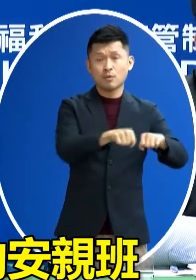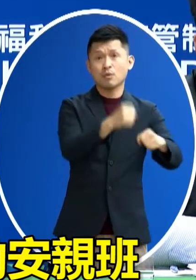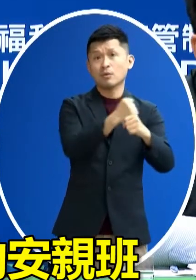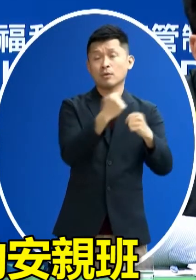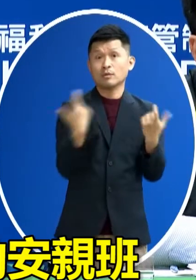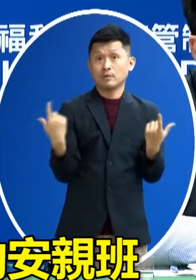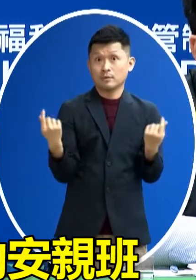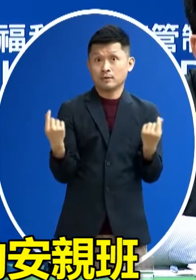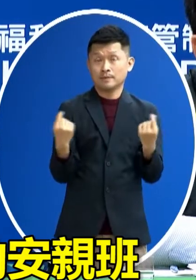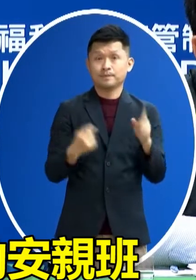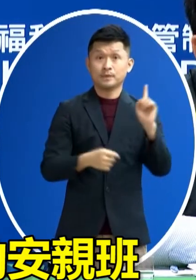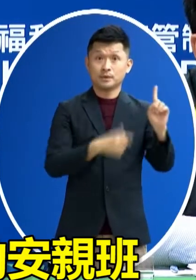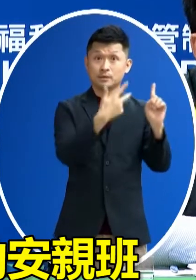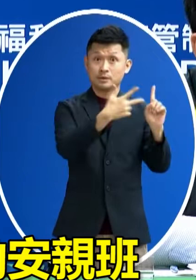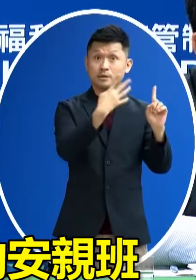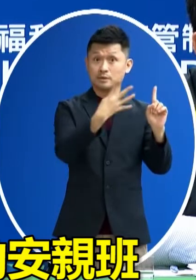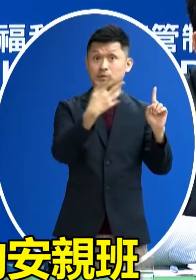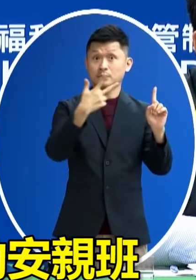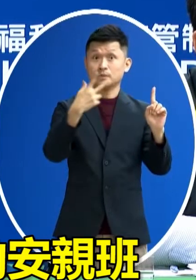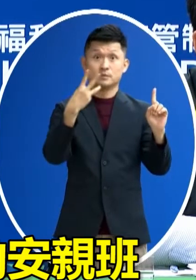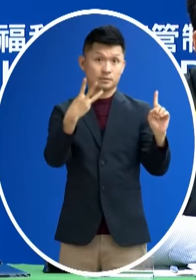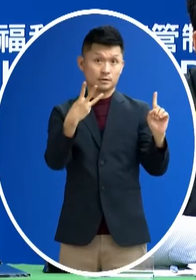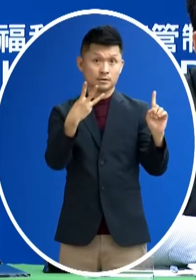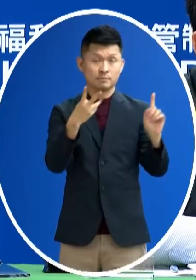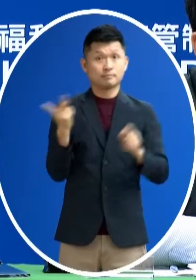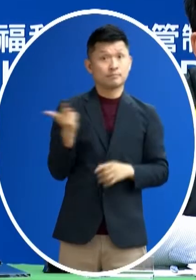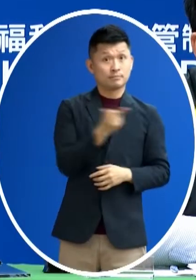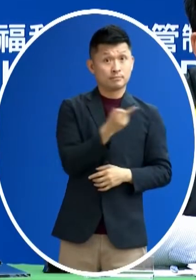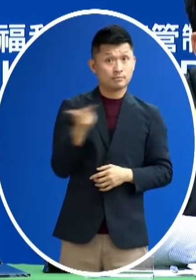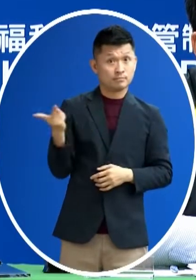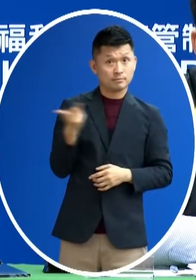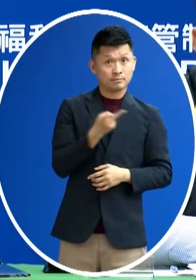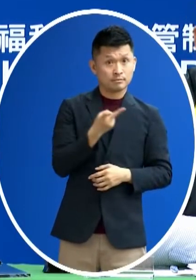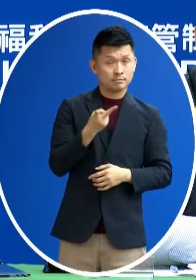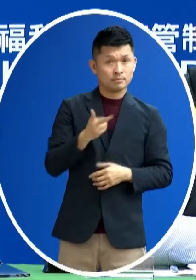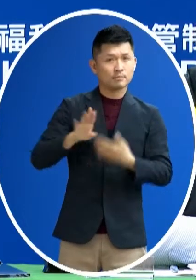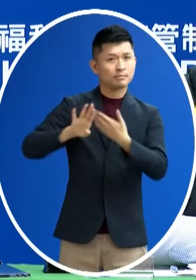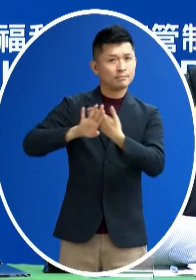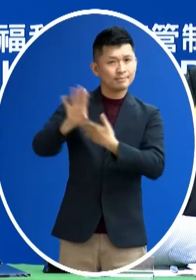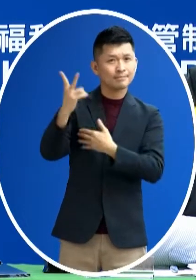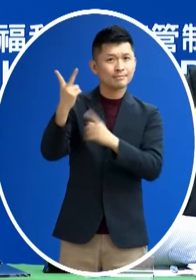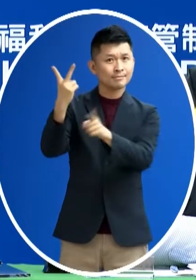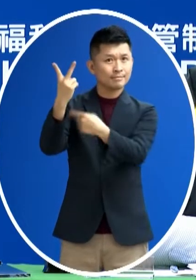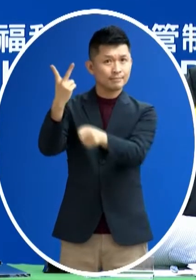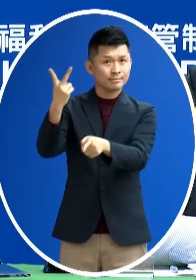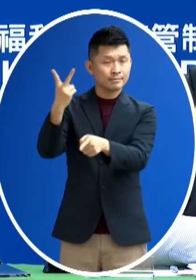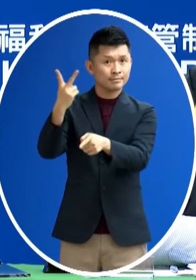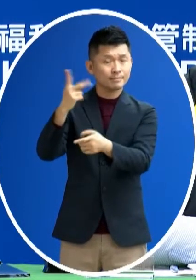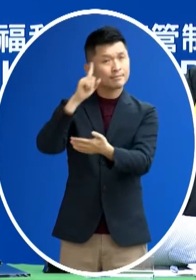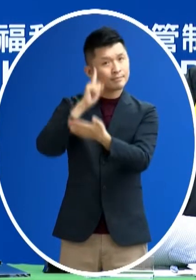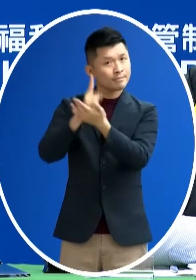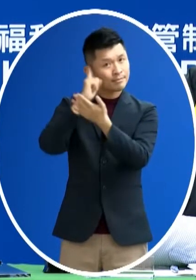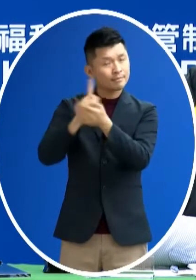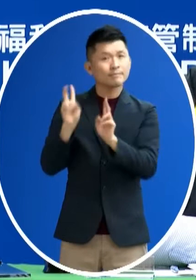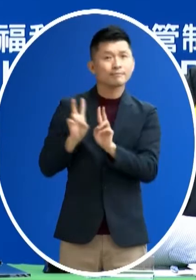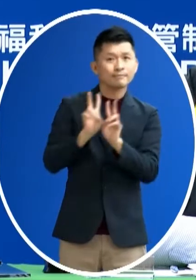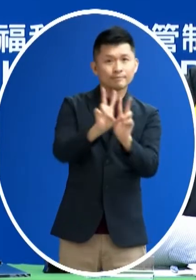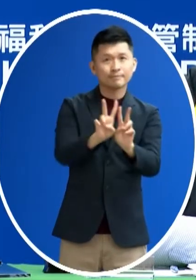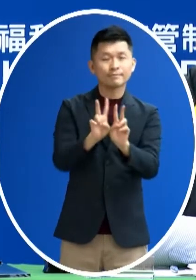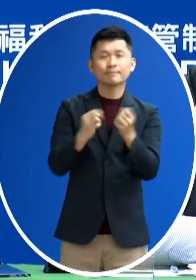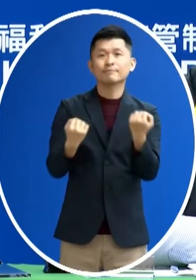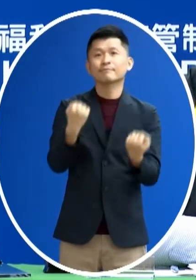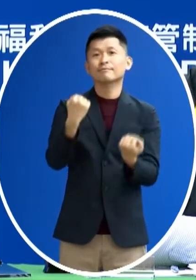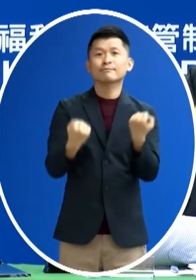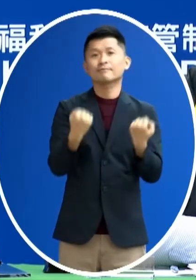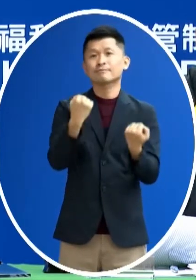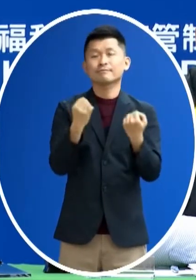员，17473，他们大概跟另外有两位，他每天都一起开车，大